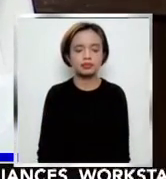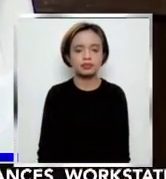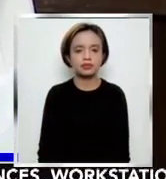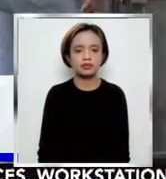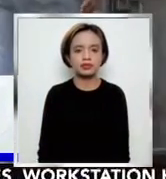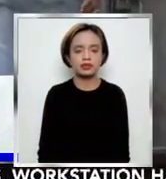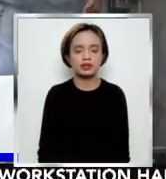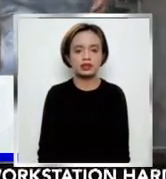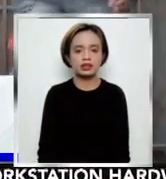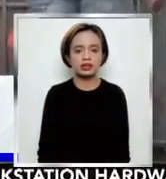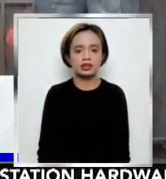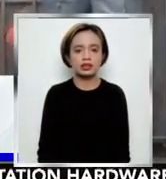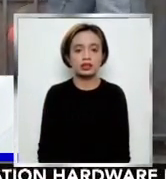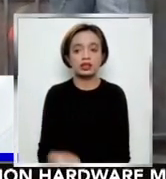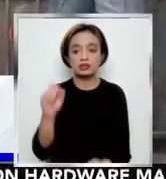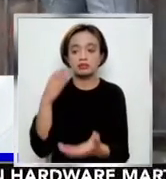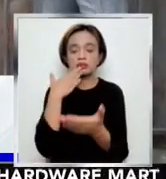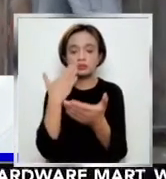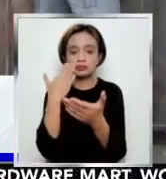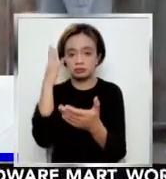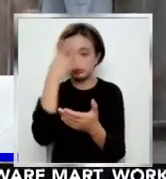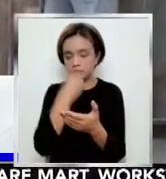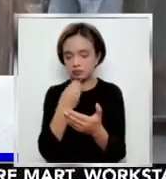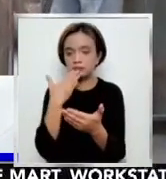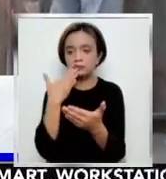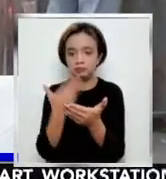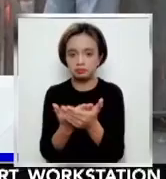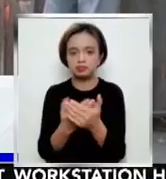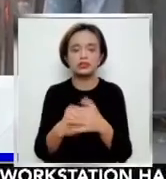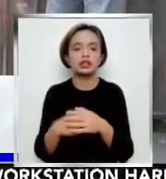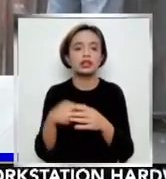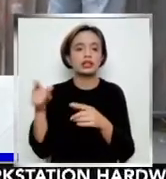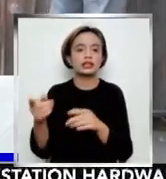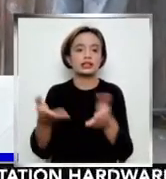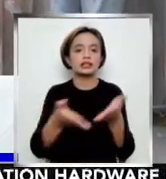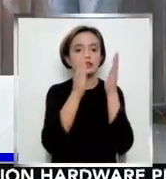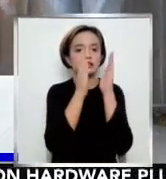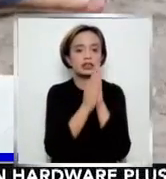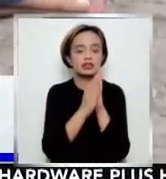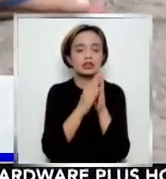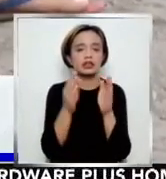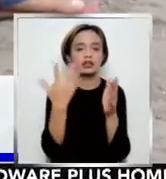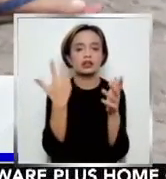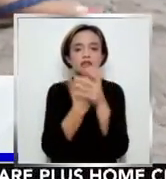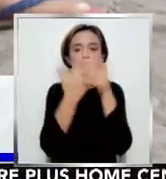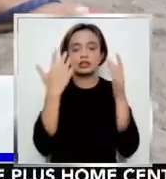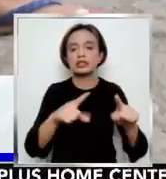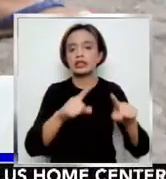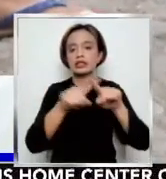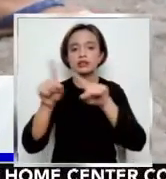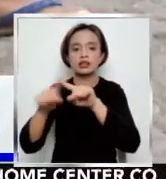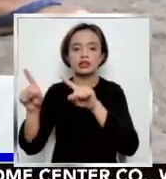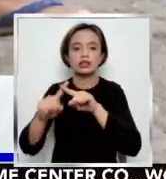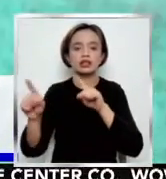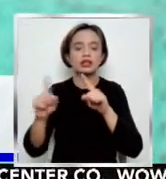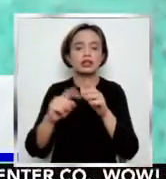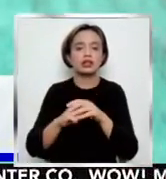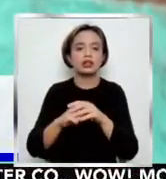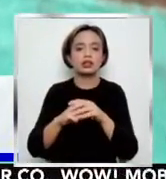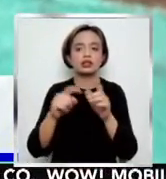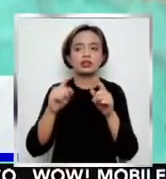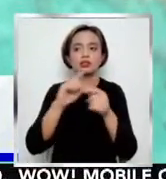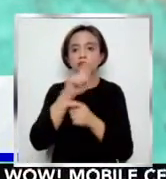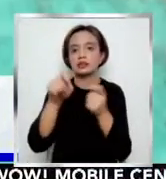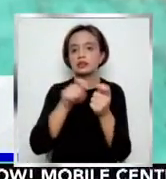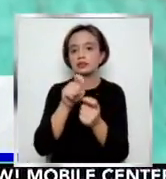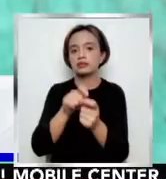naman eh maganda. Habang hinihintay yan, ililipat muna sila mula sa Bilibid patungo sa ibang kulungan, particular sa Fort Magsaysay. Bubuo